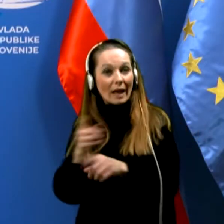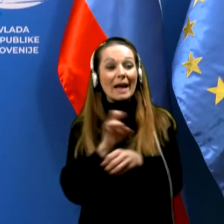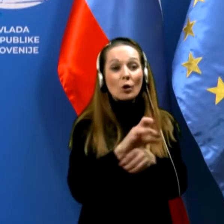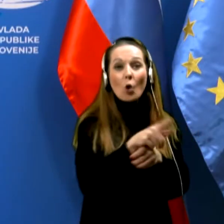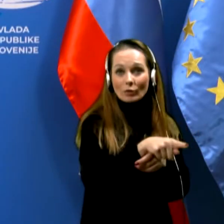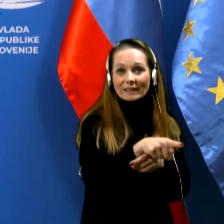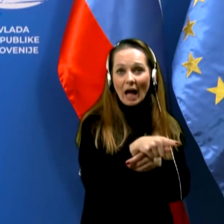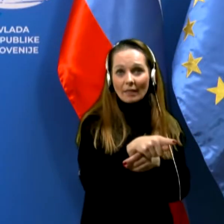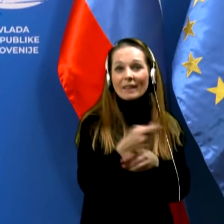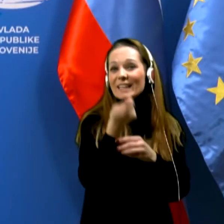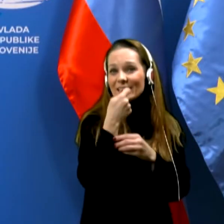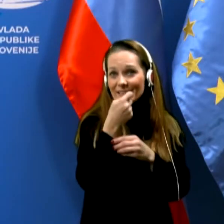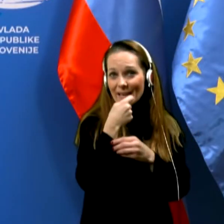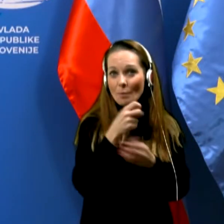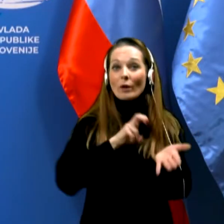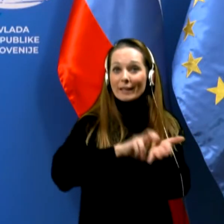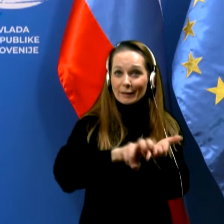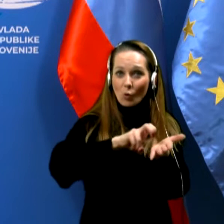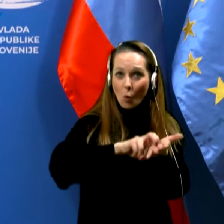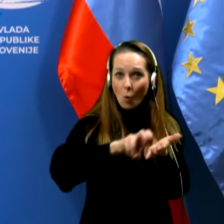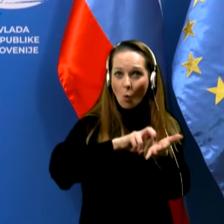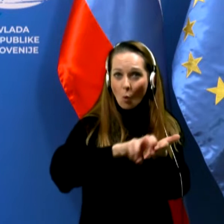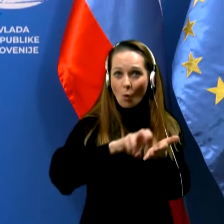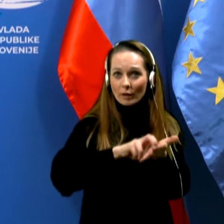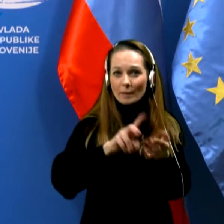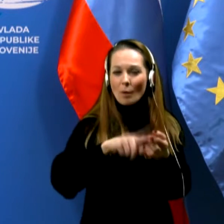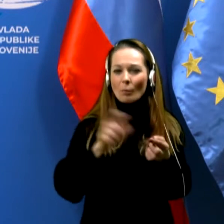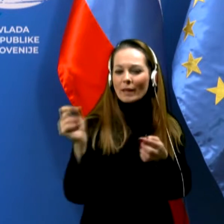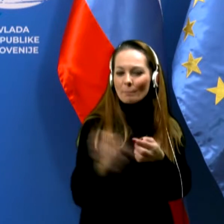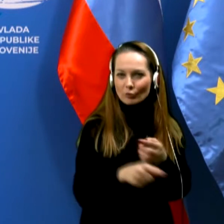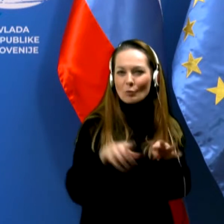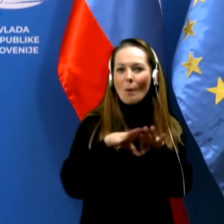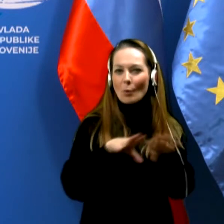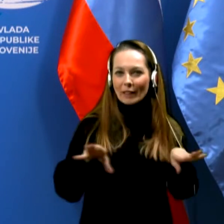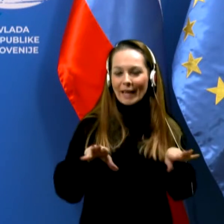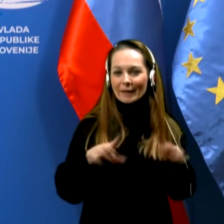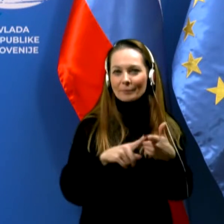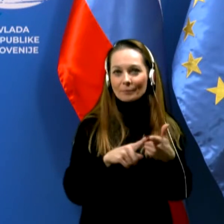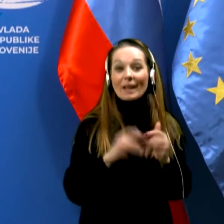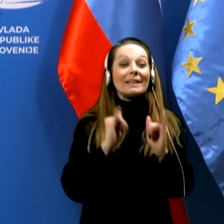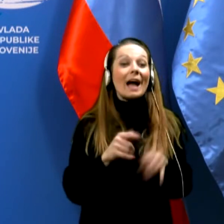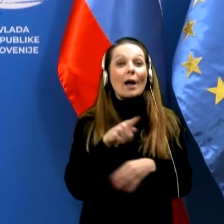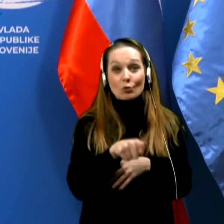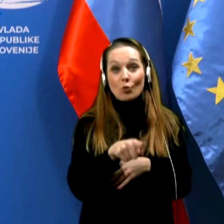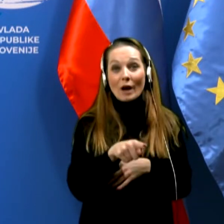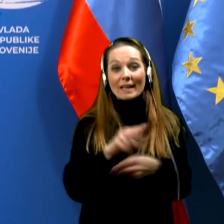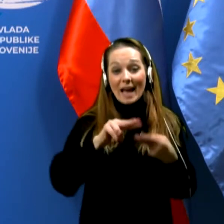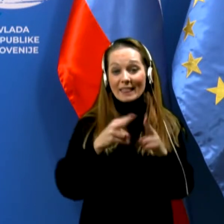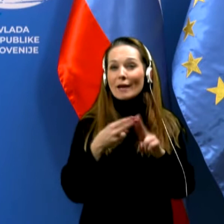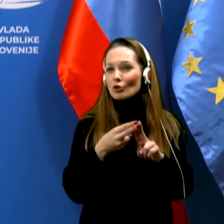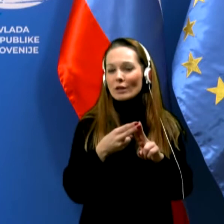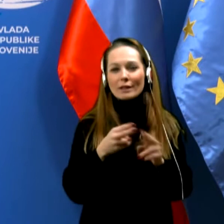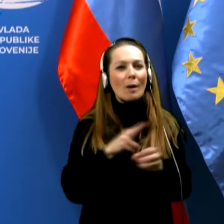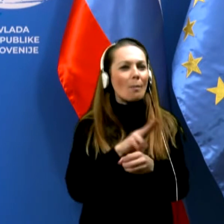jemo in hodimo zraven in grdo mečemo potem luščine po tleh. Tako da tukaj je način